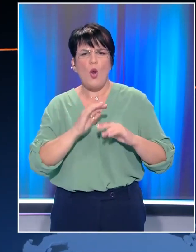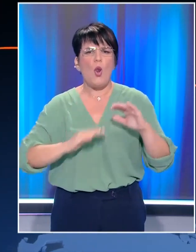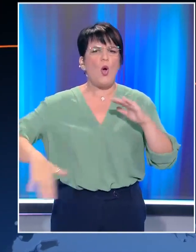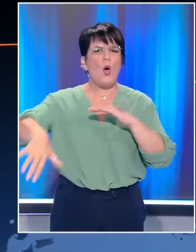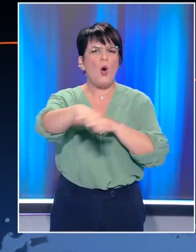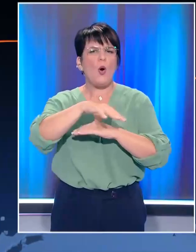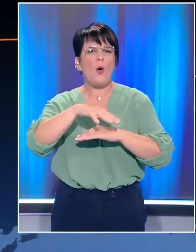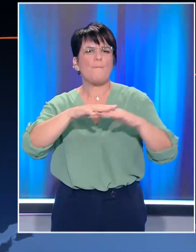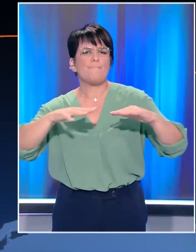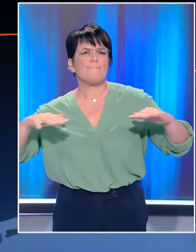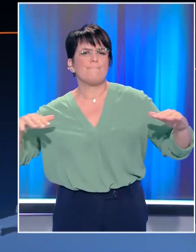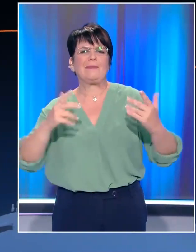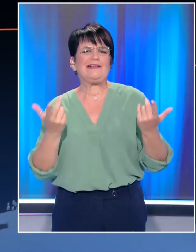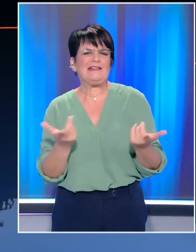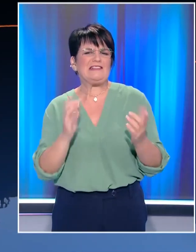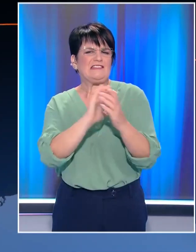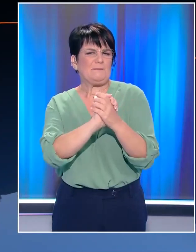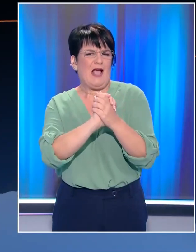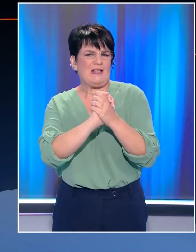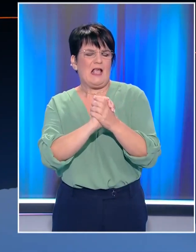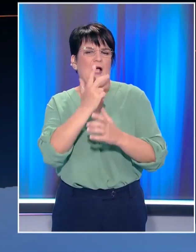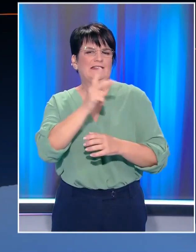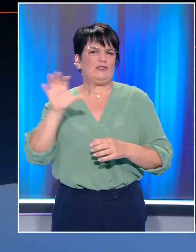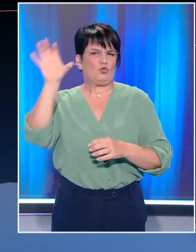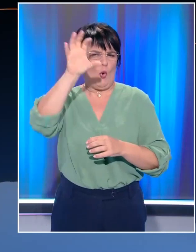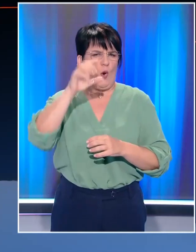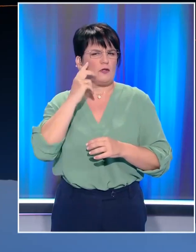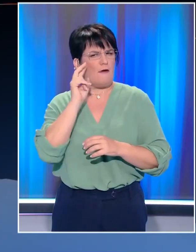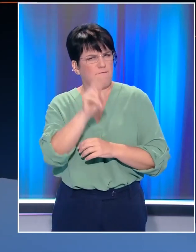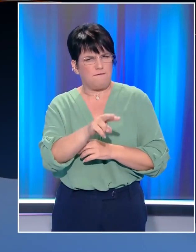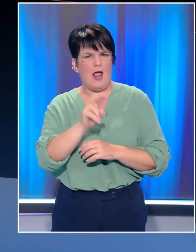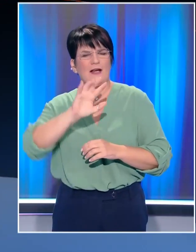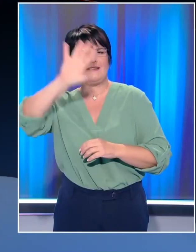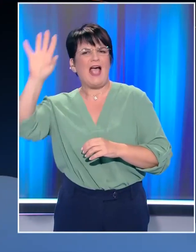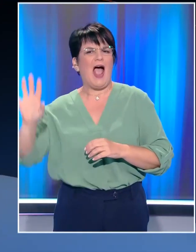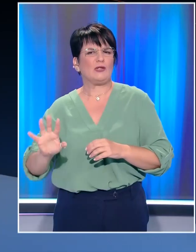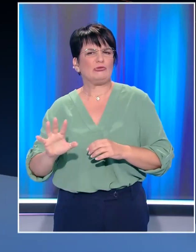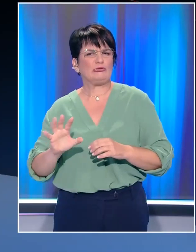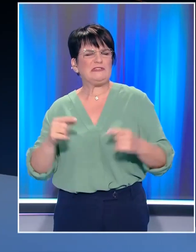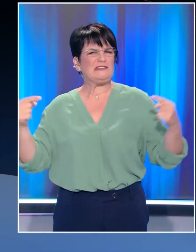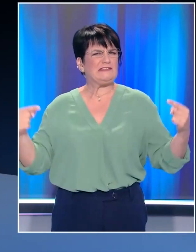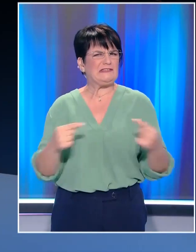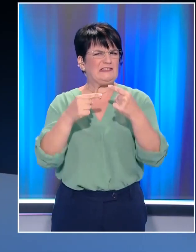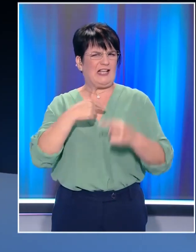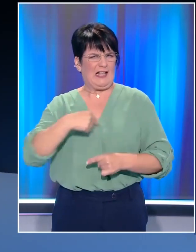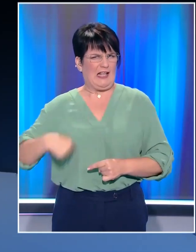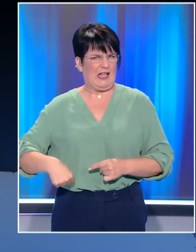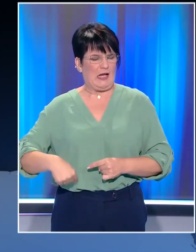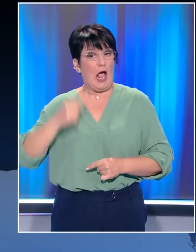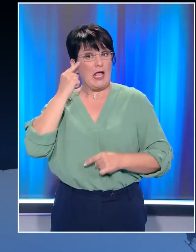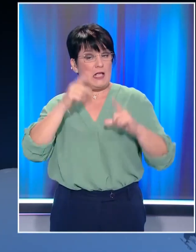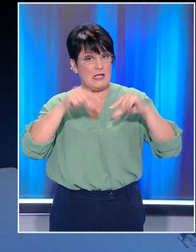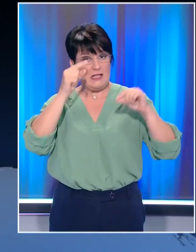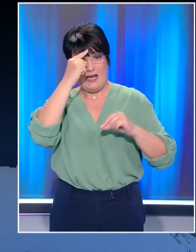Ινδοειρηνικού. Εκτός από τη συμμαχία των τριών αγγλόφωνων χωρών, φαίνεται να σχηματίζεται και στην Ανατολή ένα συμπαγές αντικινεζικό μέτωπο με την Ιαπωνία,